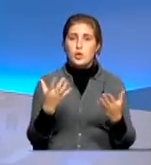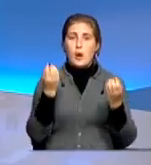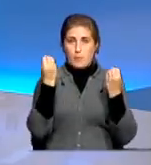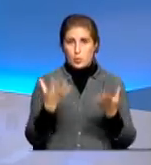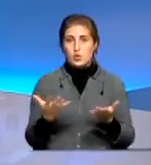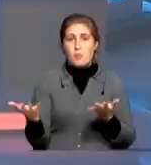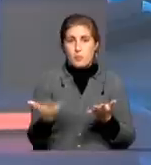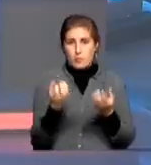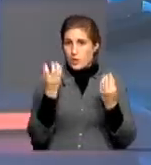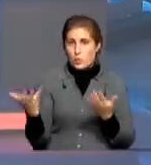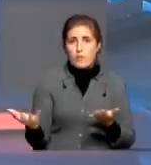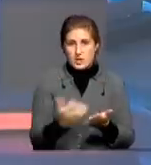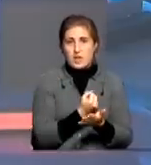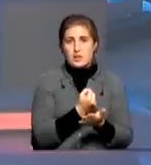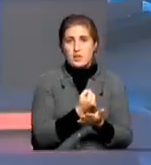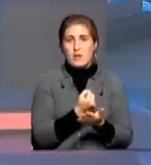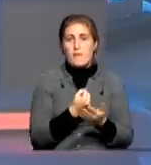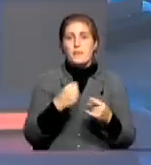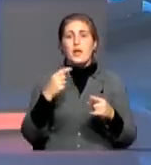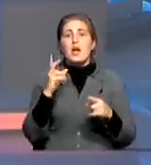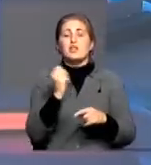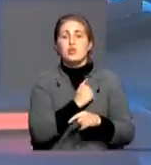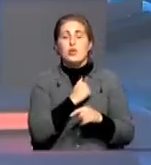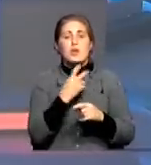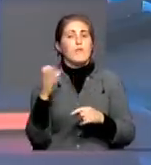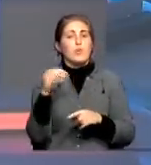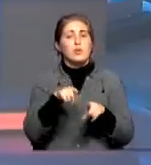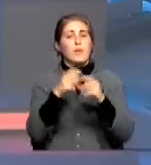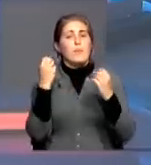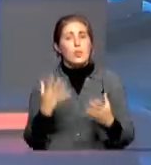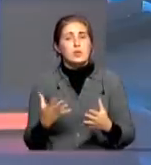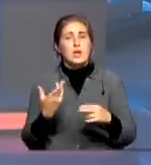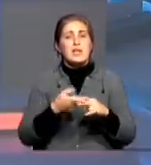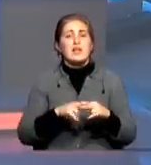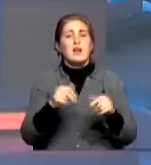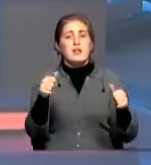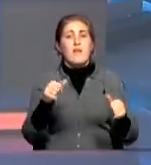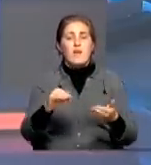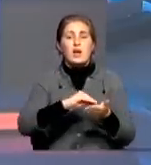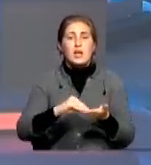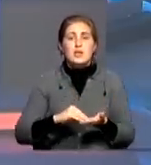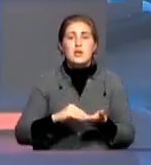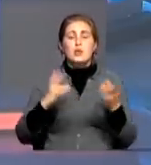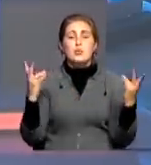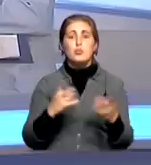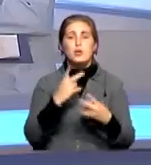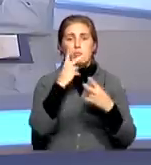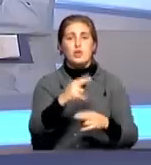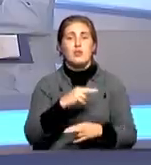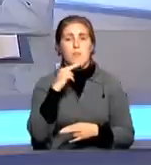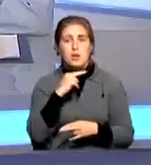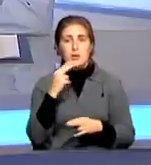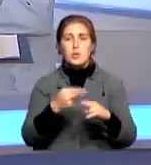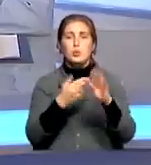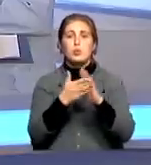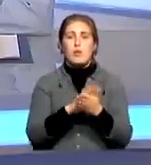простого найти На самом деле не все так просто. Как правило, на трафаретах нужно обращать внимание, безусловно,